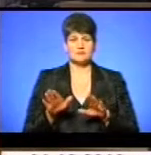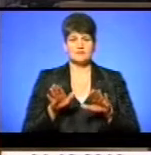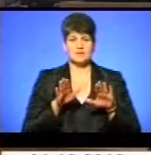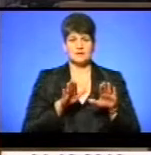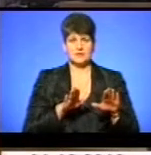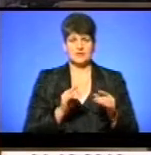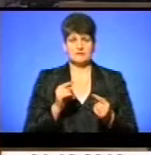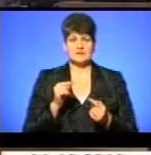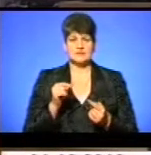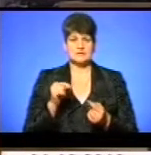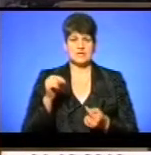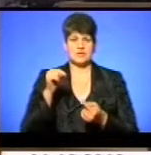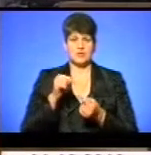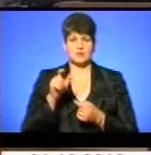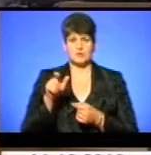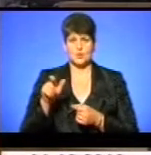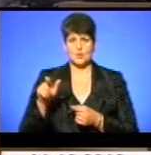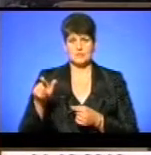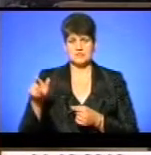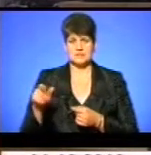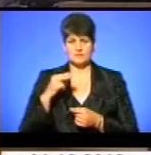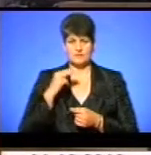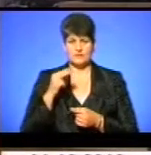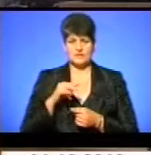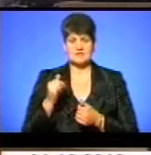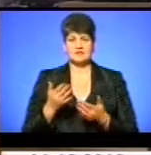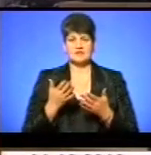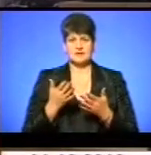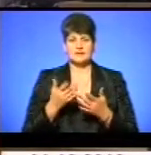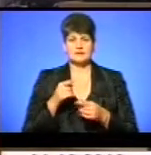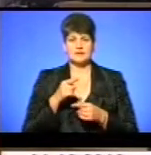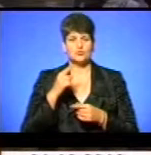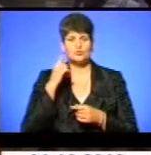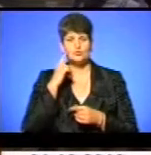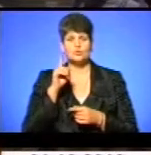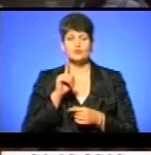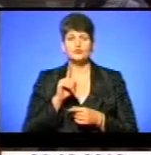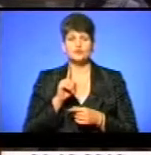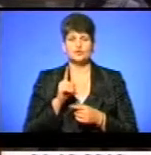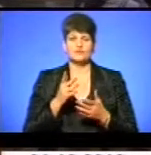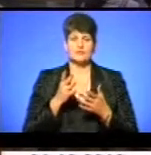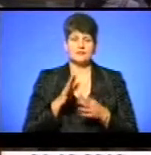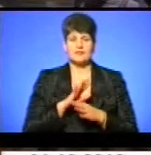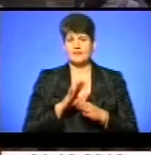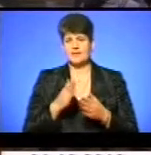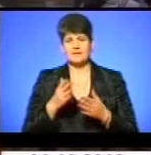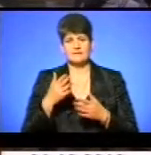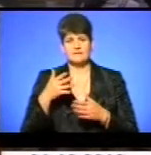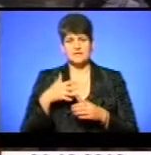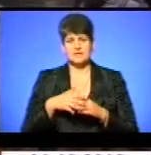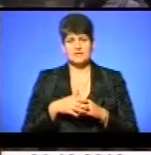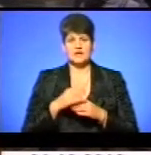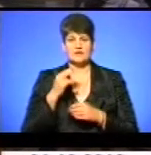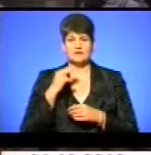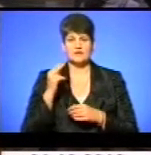встановлення осіб обвинувачених та з'ясування їхньої думки щодо визнання чи невизнання вини, цивільного позову